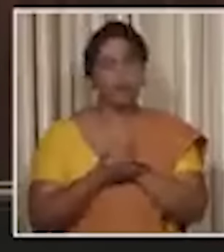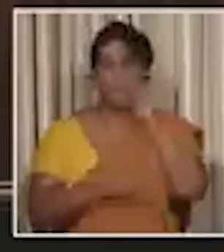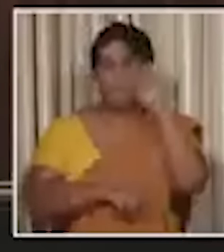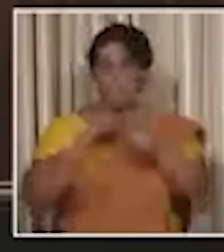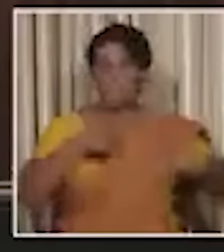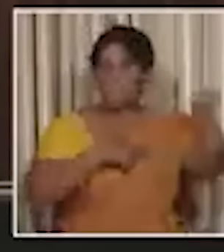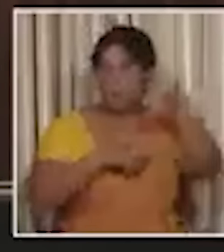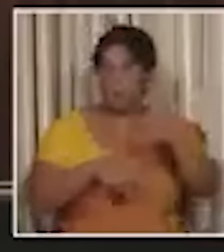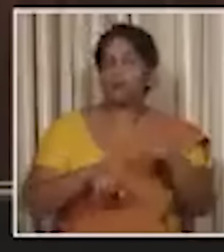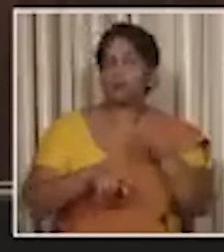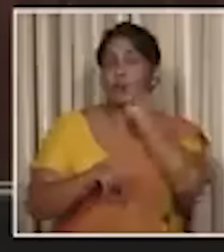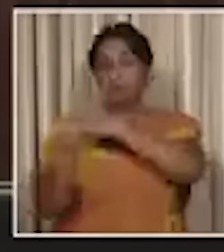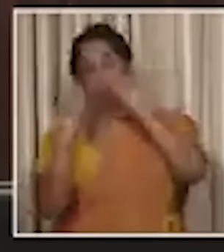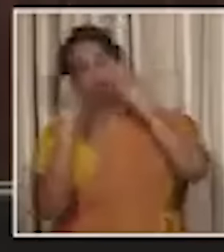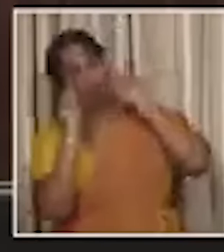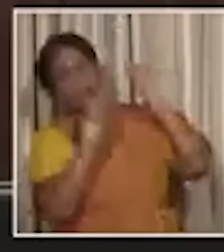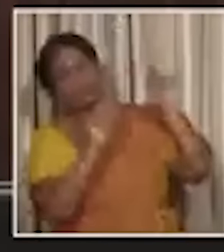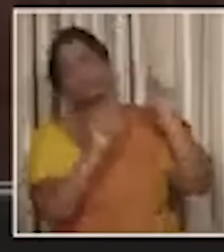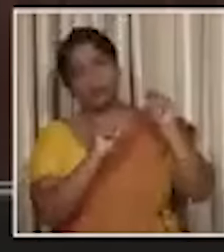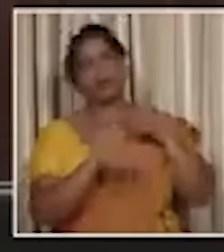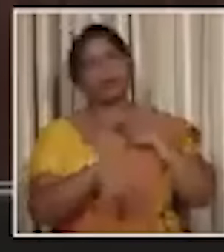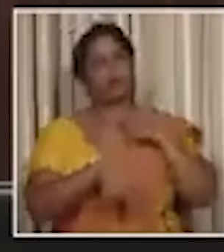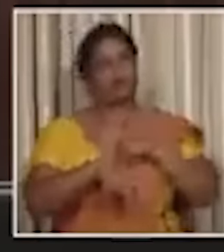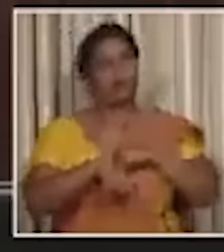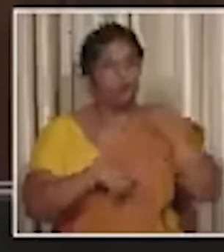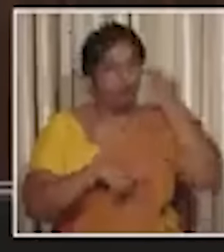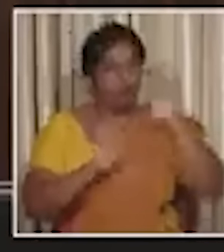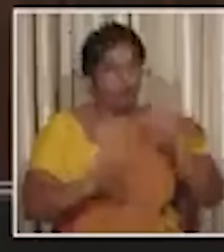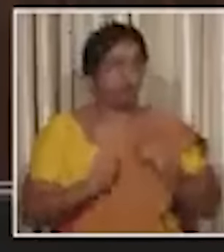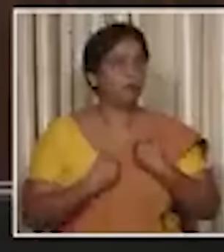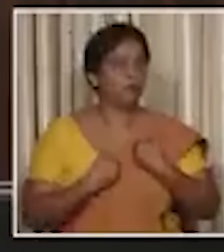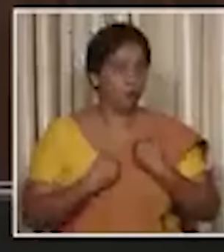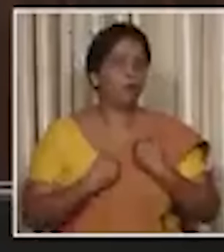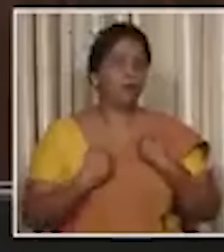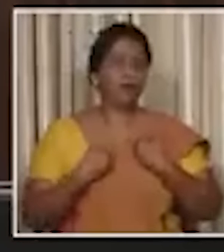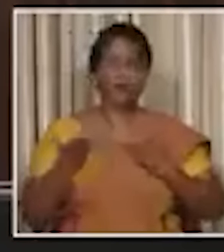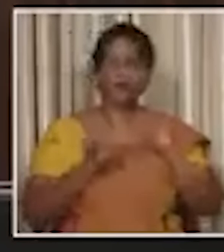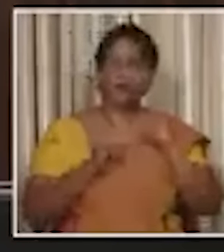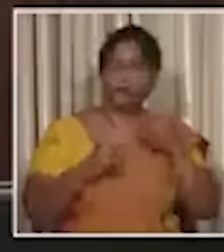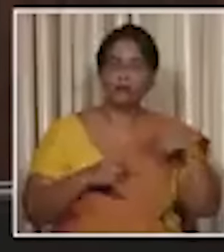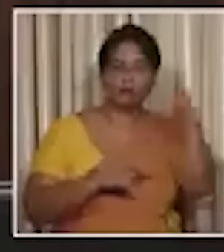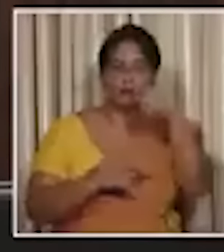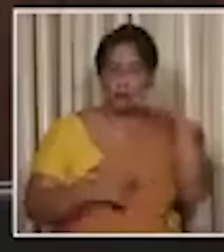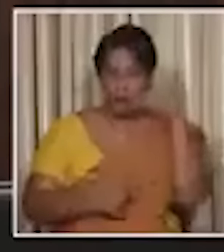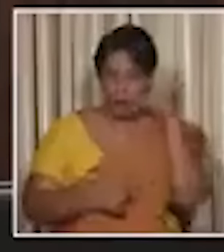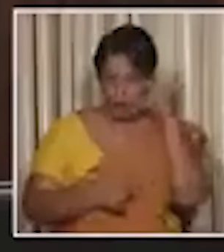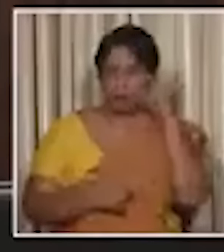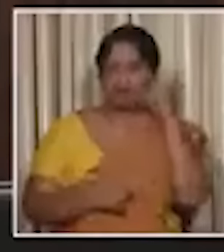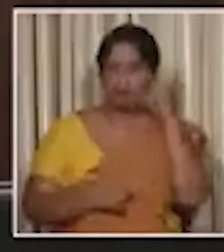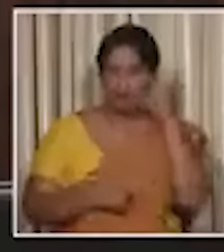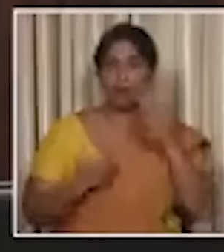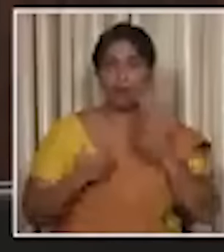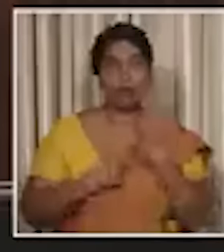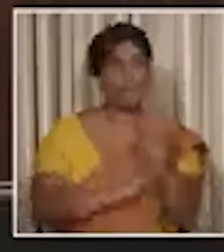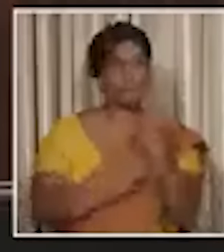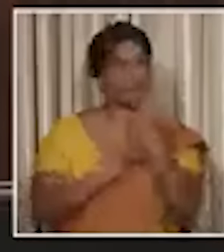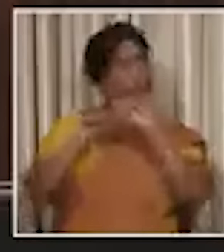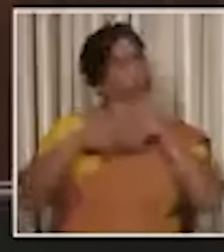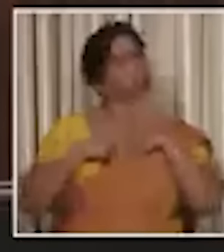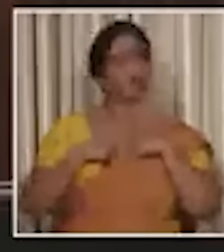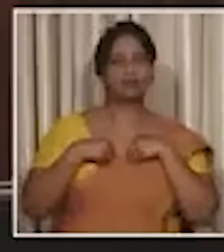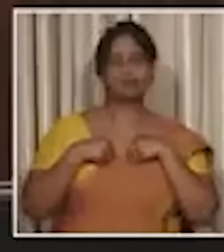ඉදිරියේ පරීක්ෂාවට භාජනය වෙනවායි කියන ස්ථාවරයක අපි සිටිය යුතුයි. අපි කවරෝ හෝ කෙනෙක් කල්පනා කරනවා නම් අපිට බලය ලබා දුන්නාට පසු